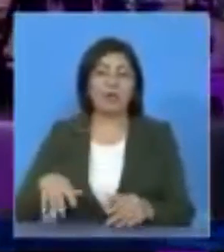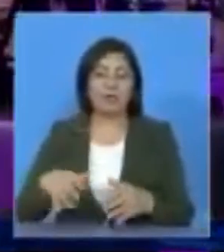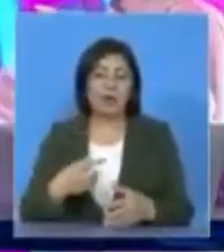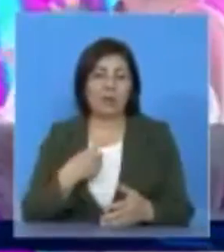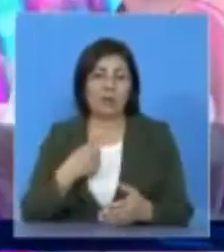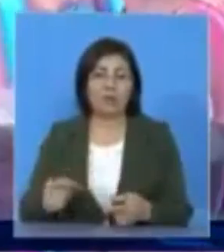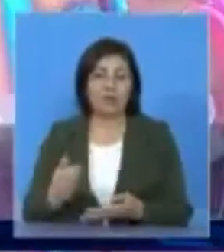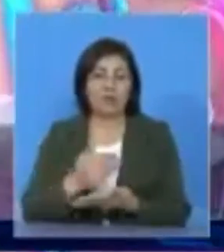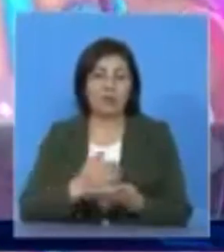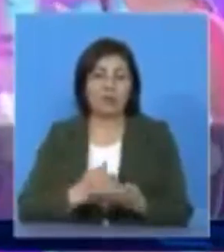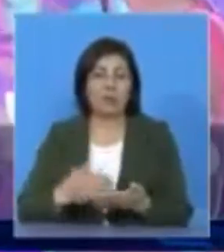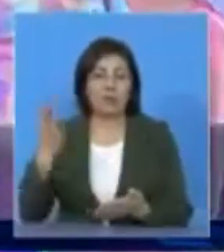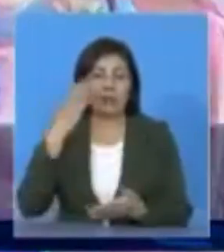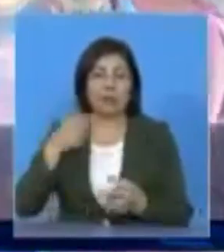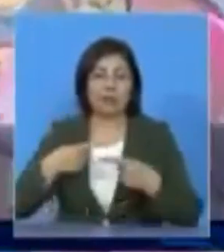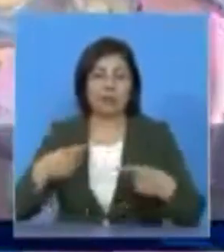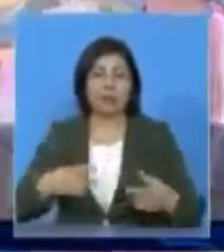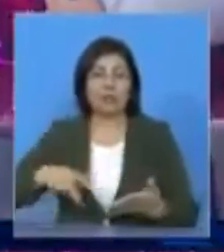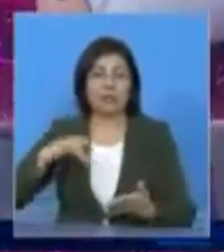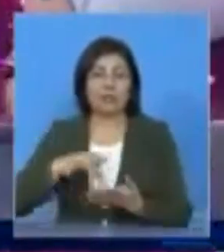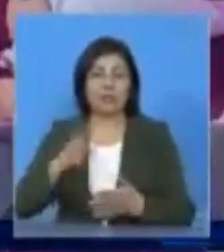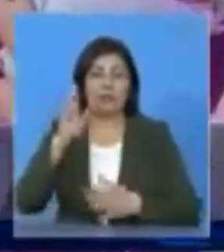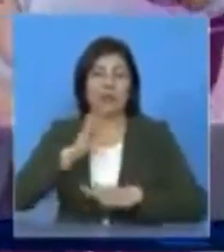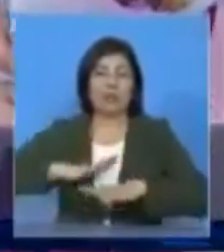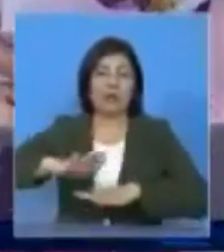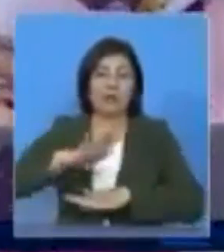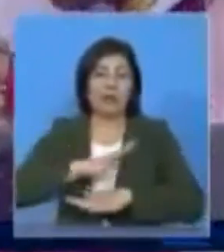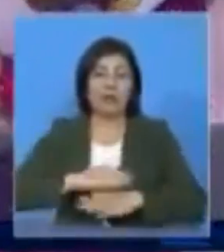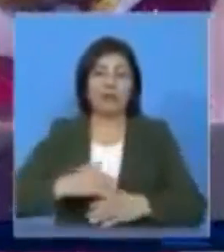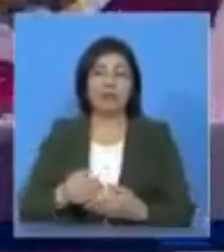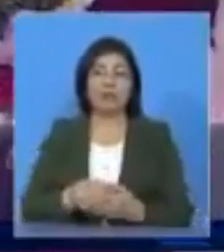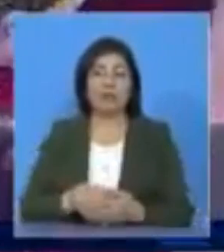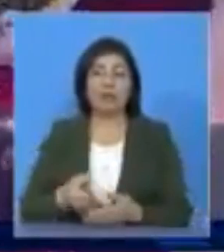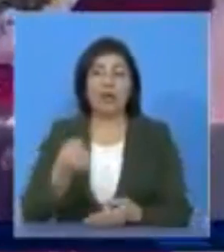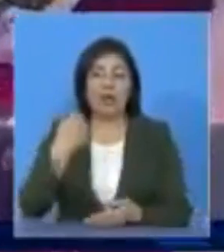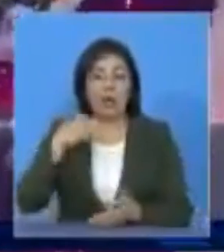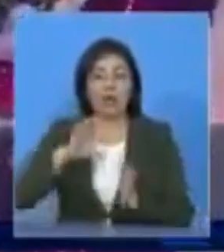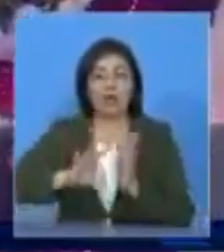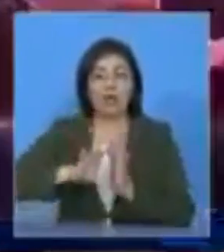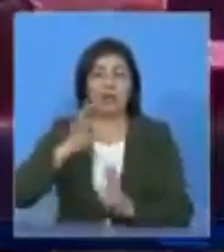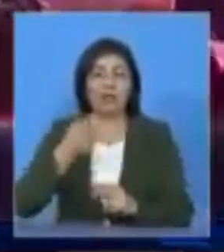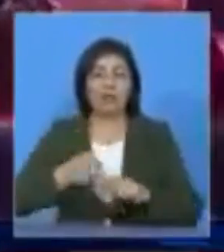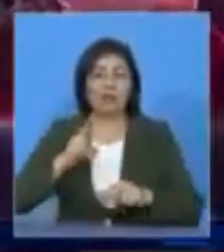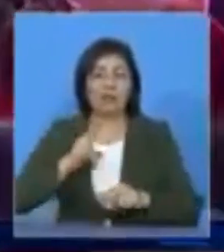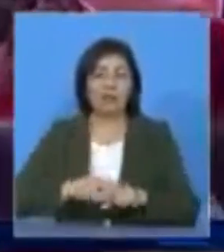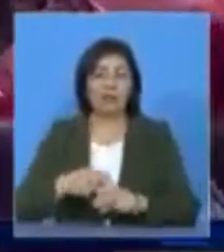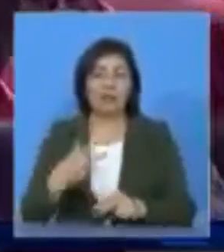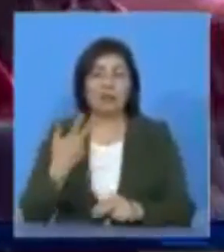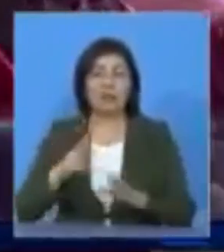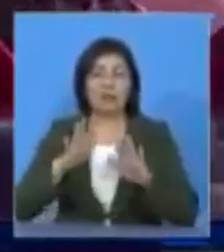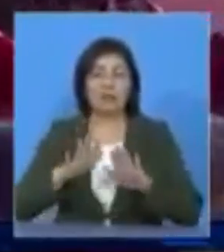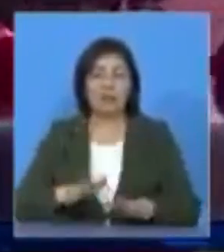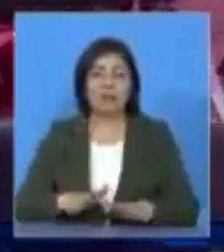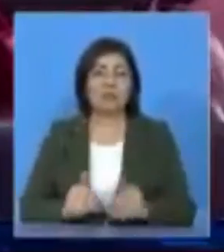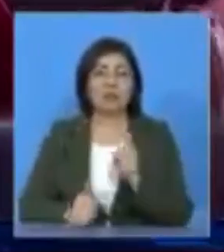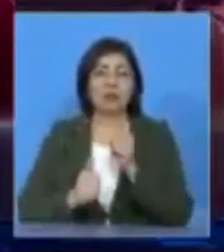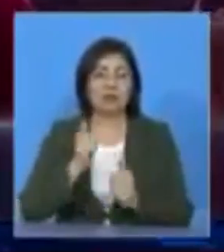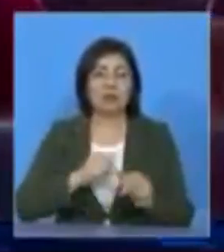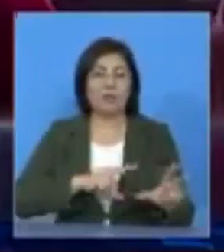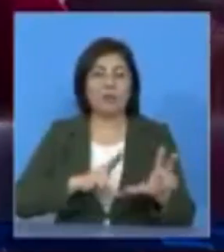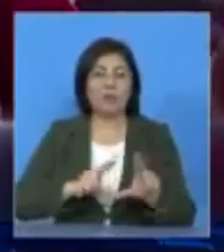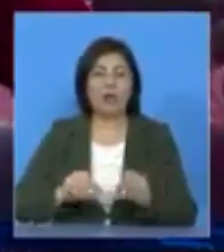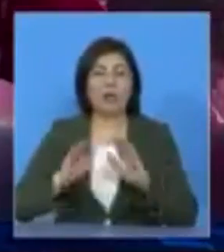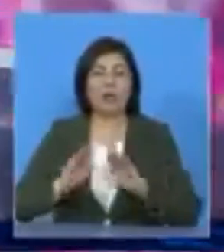были собраны таланты с разных городов и стран, объявления победителей. Таким образом, почетное 3-е место конкурса